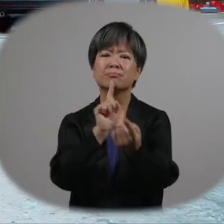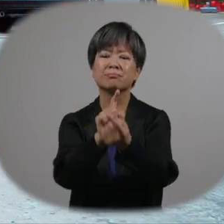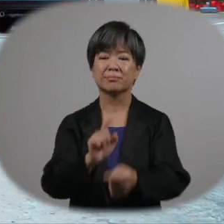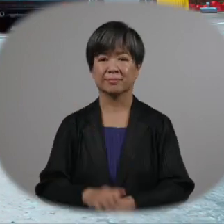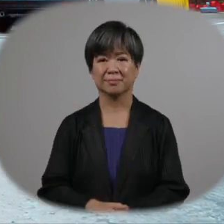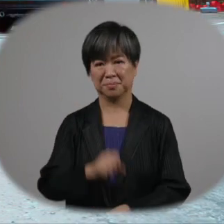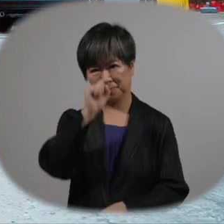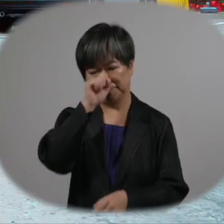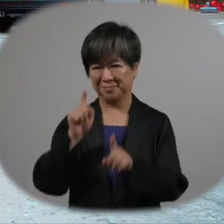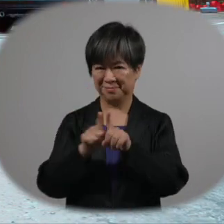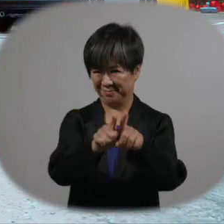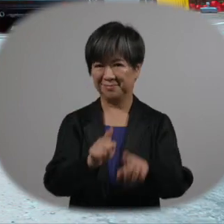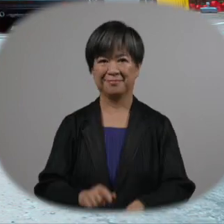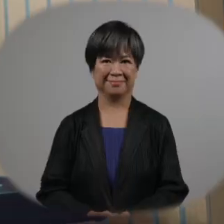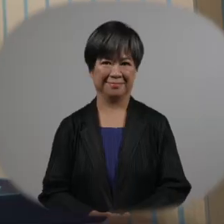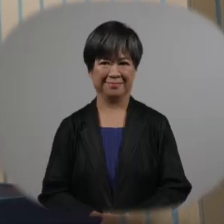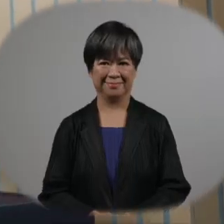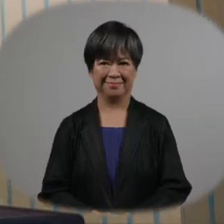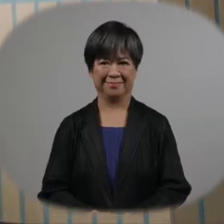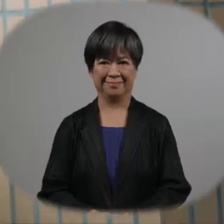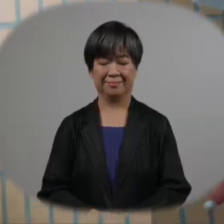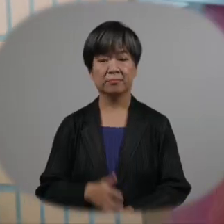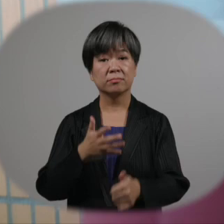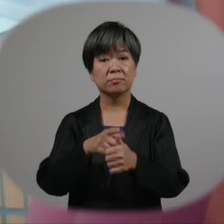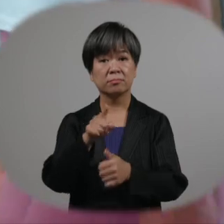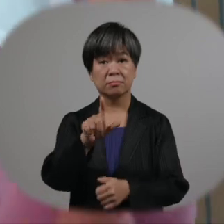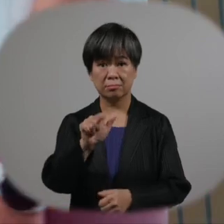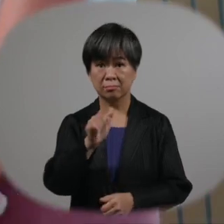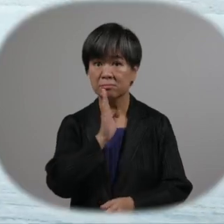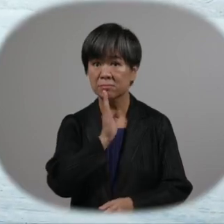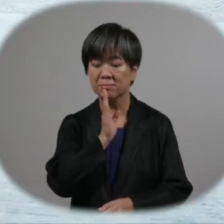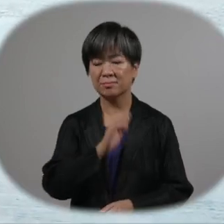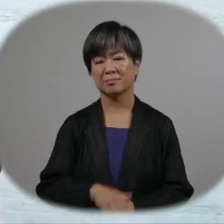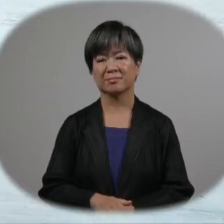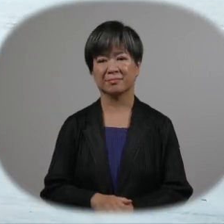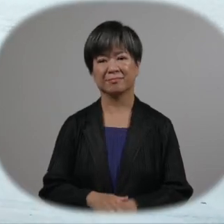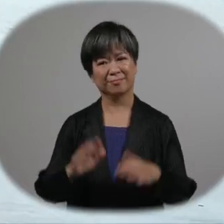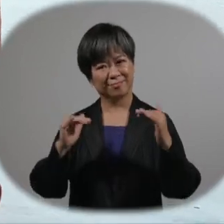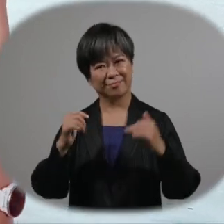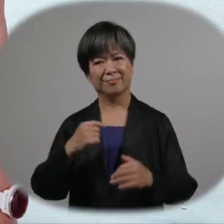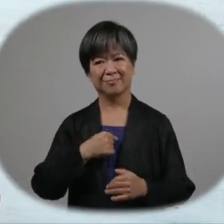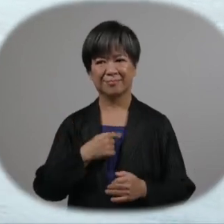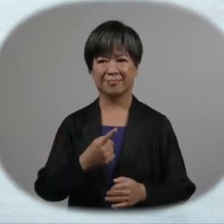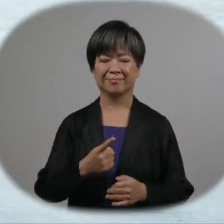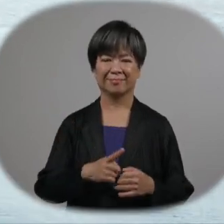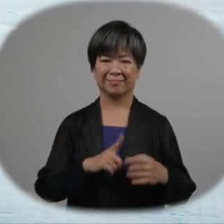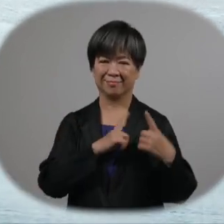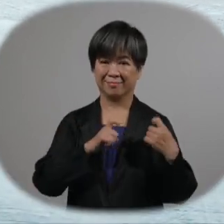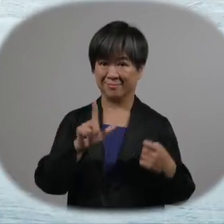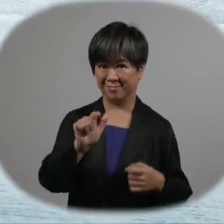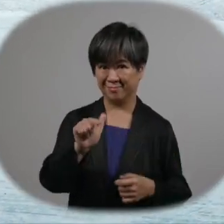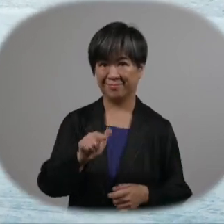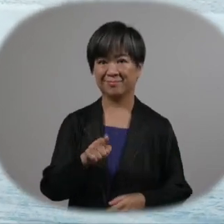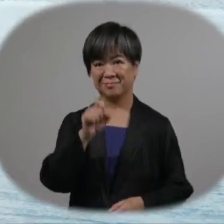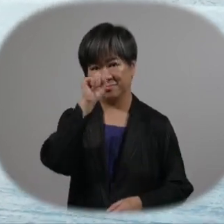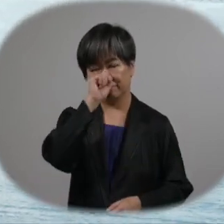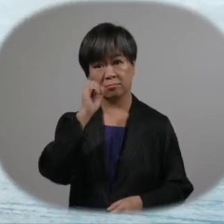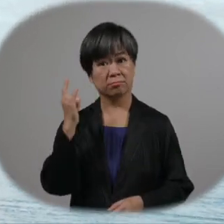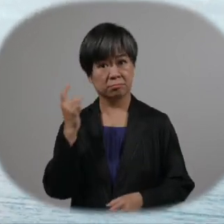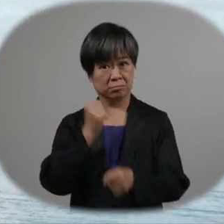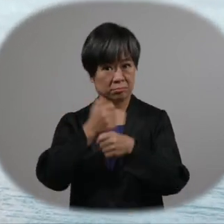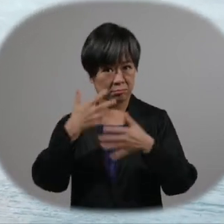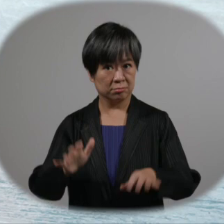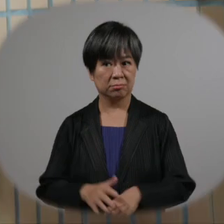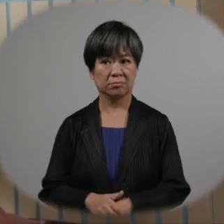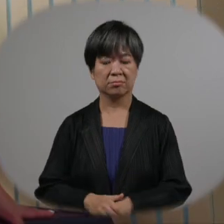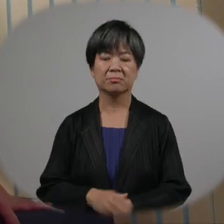吗？ 好啊，走啊，我带你去。 请问是许秀娟的老师吗？ 你好，我是郭雅秋。 郭老师你好，你在等秀娟下班